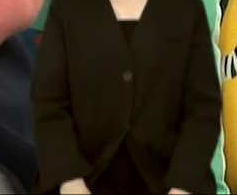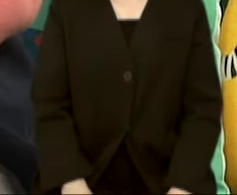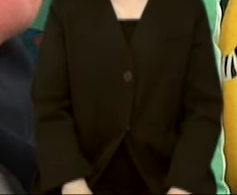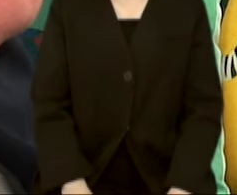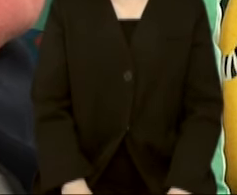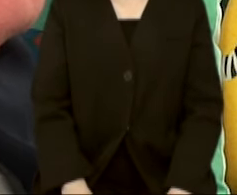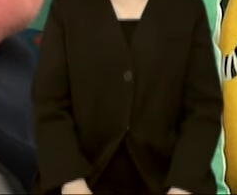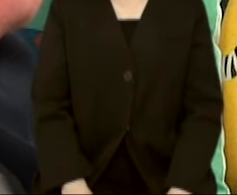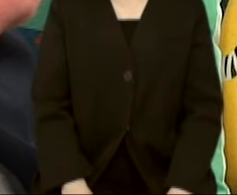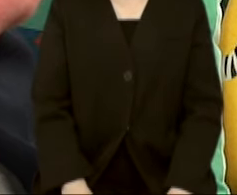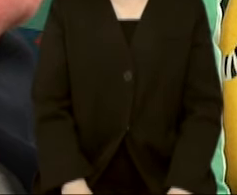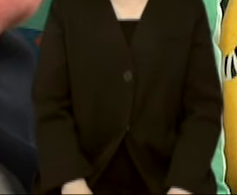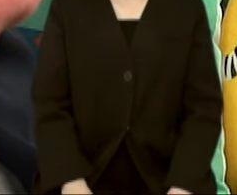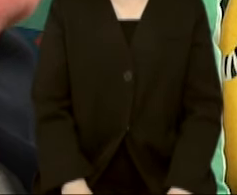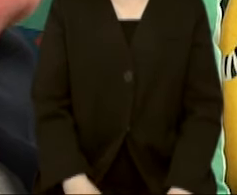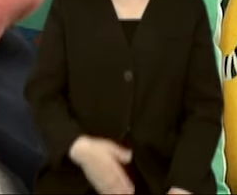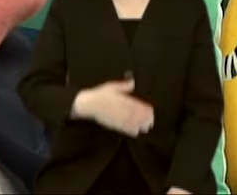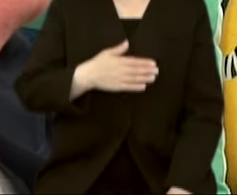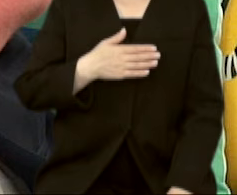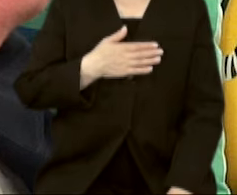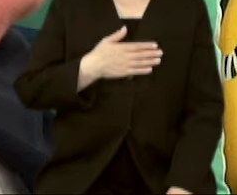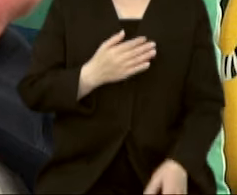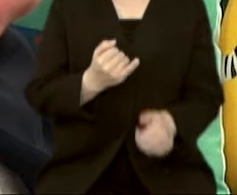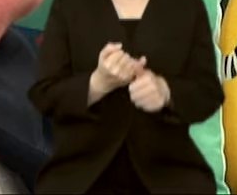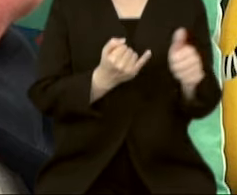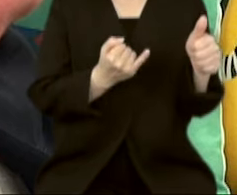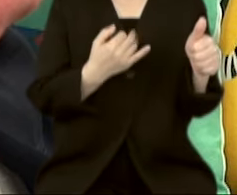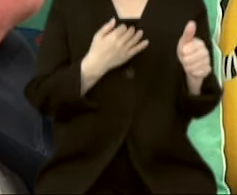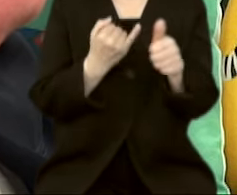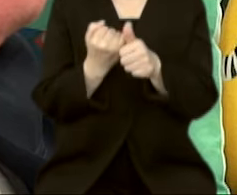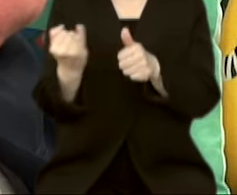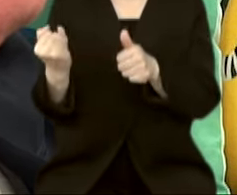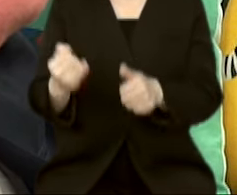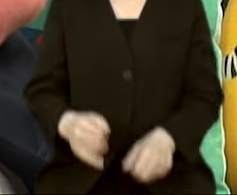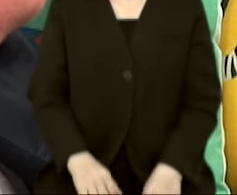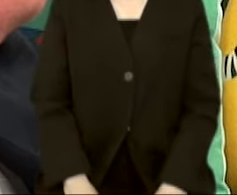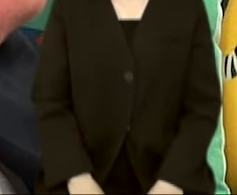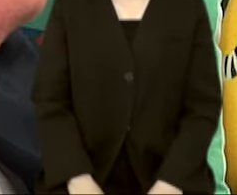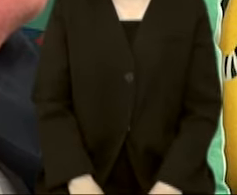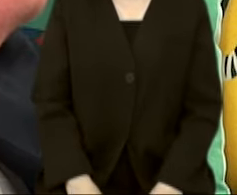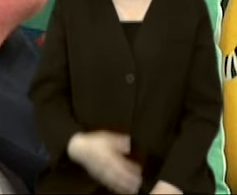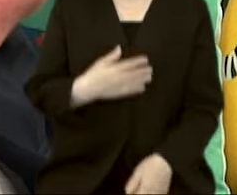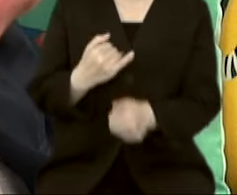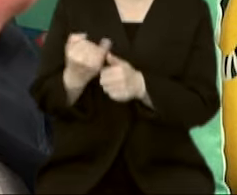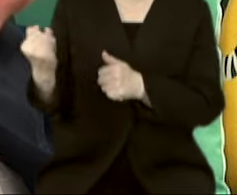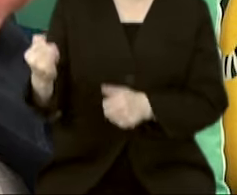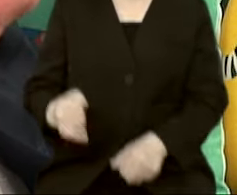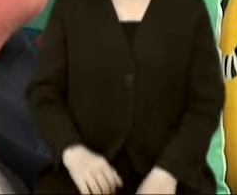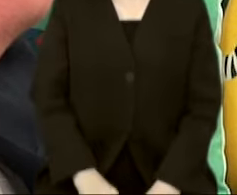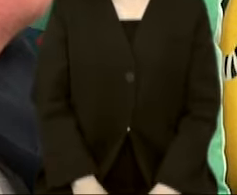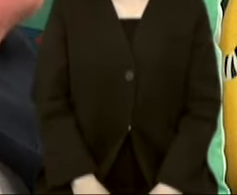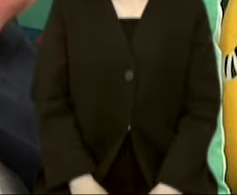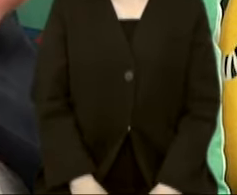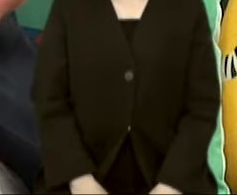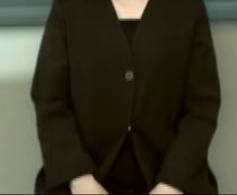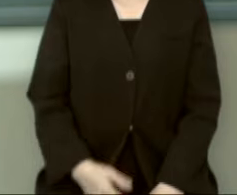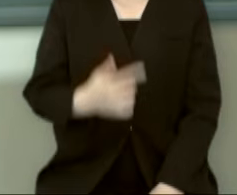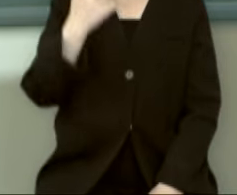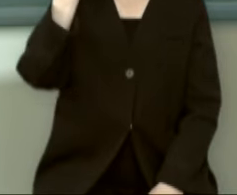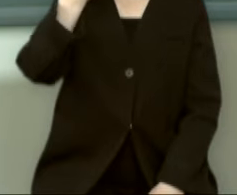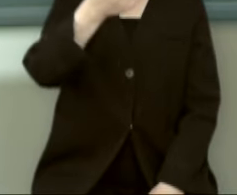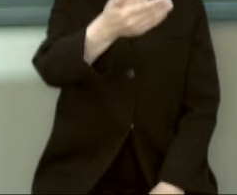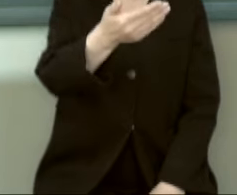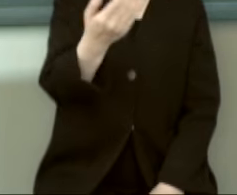저희 목사님 남편이시고 네. 저는 와이프입니다. 네, 제 아내입니다. 목사님